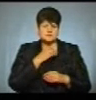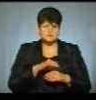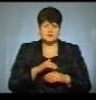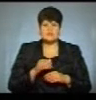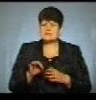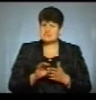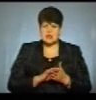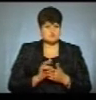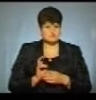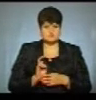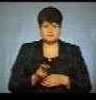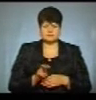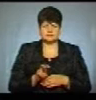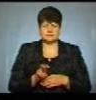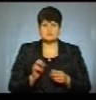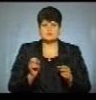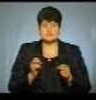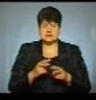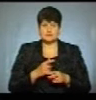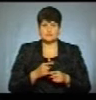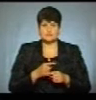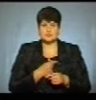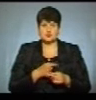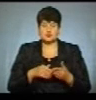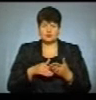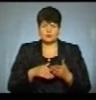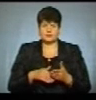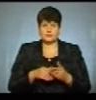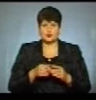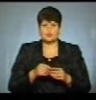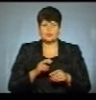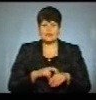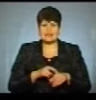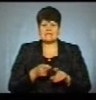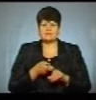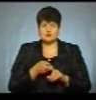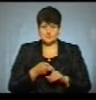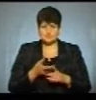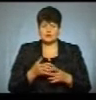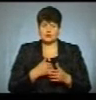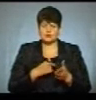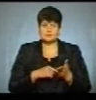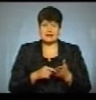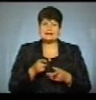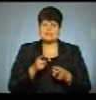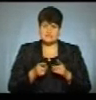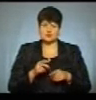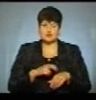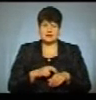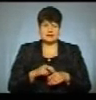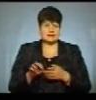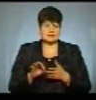зразу звернувся на спеціалізовану медичну допомогу до лікаря-інфекціоніста. І хочу зазначити, що дійсно лікар-інфекціоніст